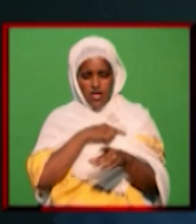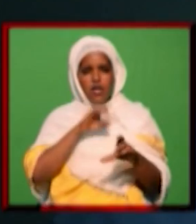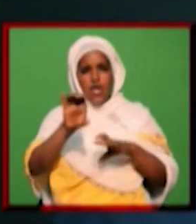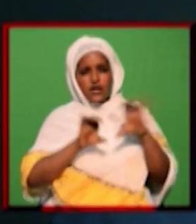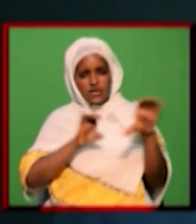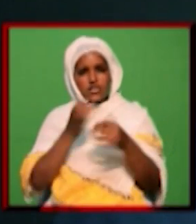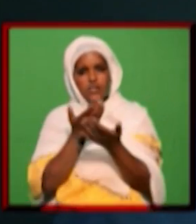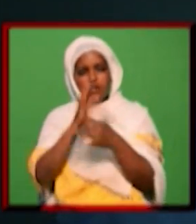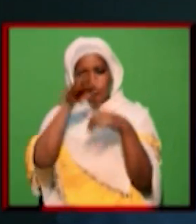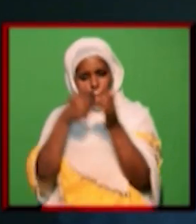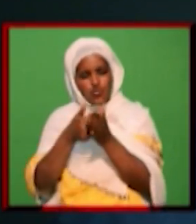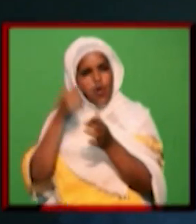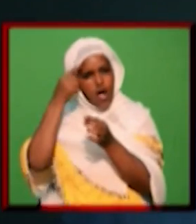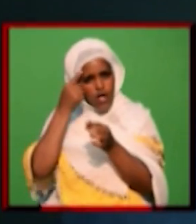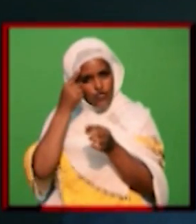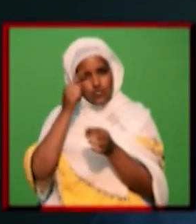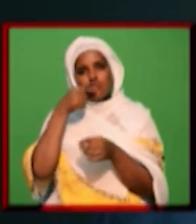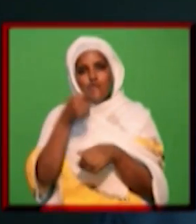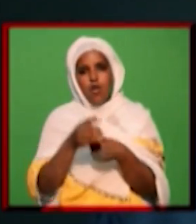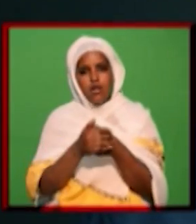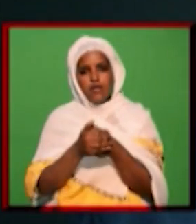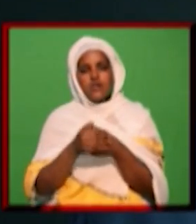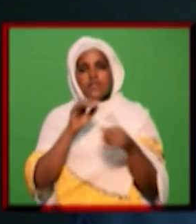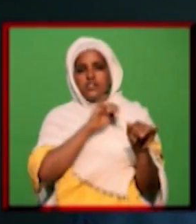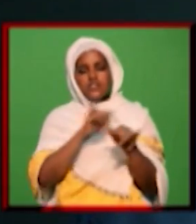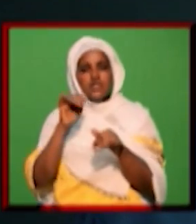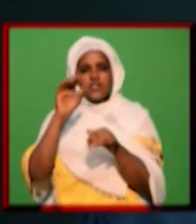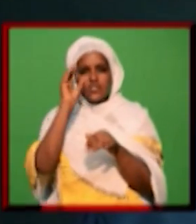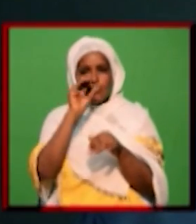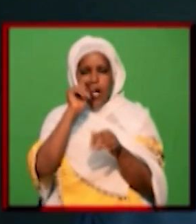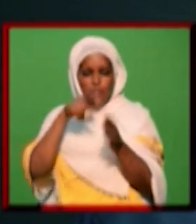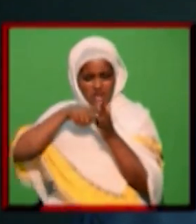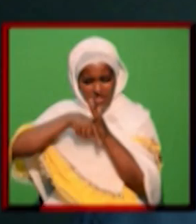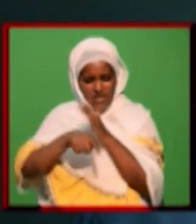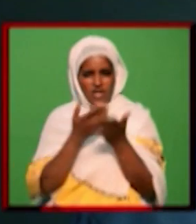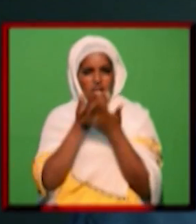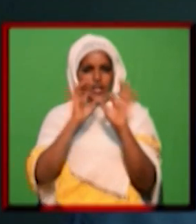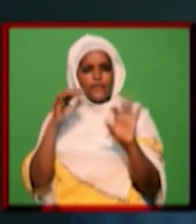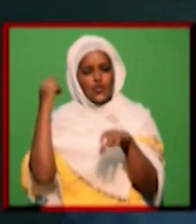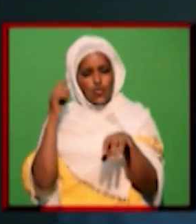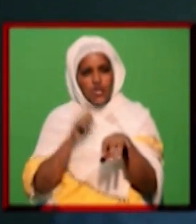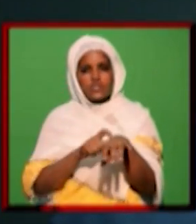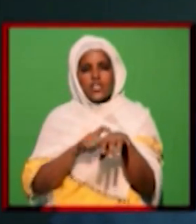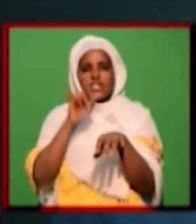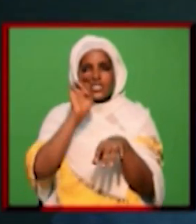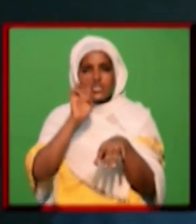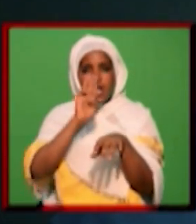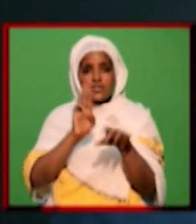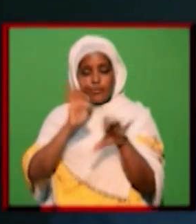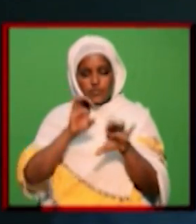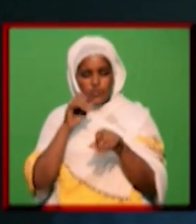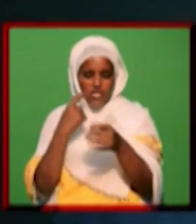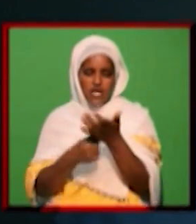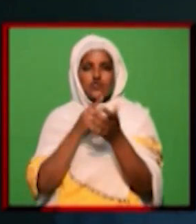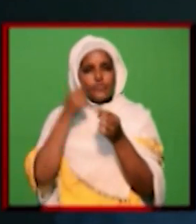لنا نقر عصبو بلوال انده ما مات تلك نقر يلم هولي زي كداسي بمي كدس بسيزي